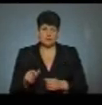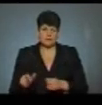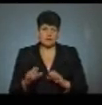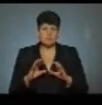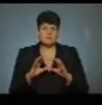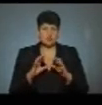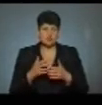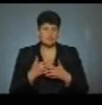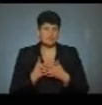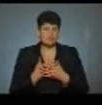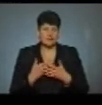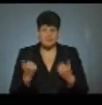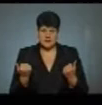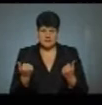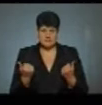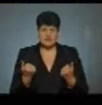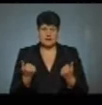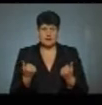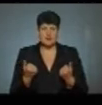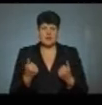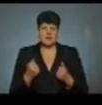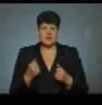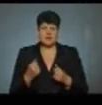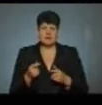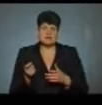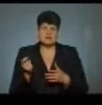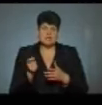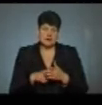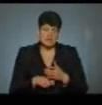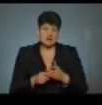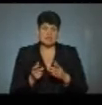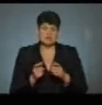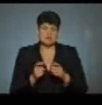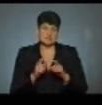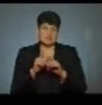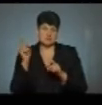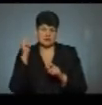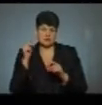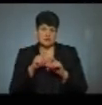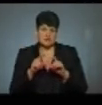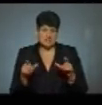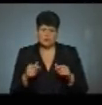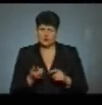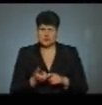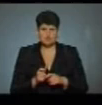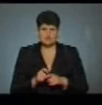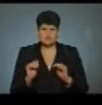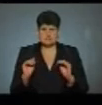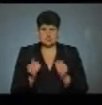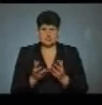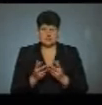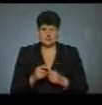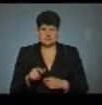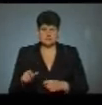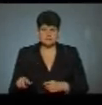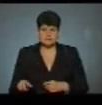міжнародних немає. А ці не їдуть закриті навчальні заклади, не їдуть студенти, так що в нас різко зменшилася кількість пасажирів.